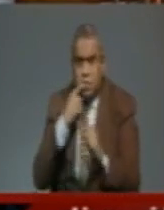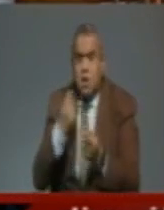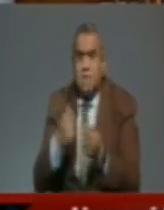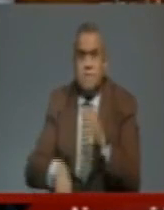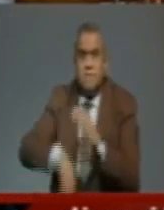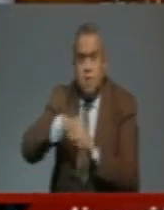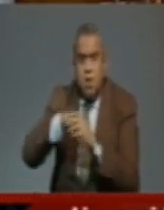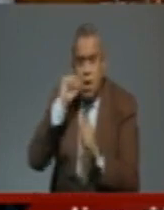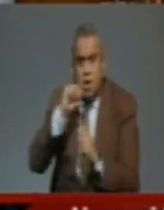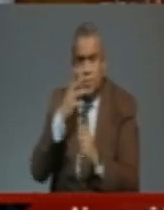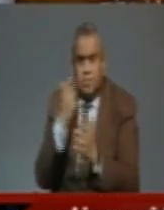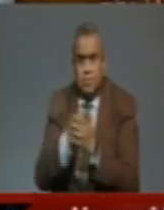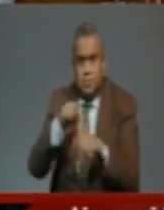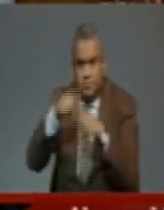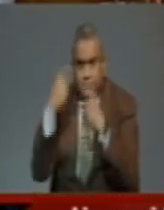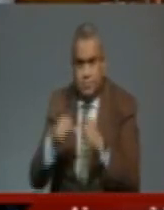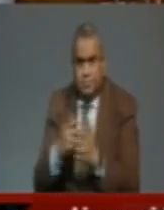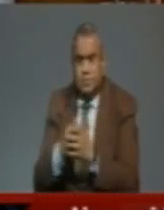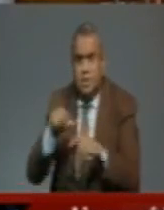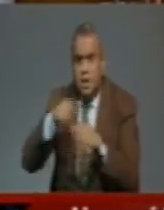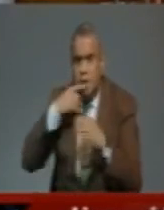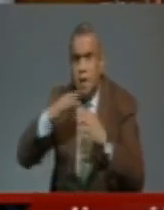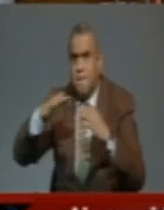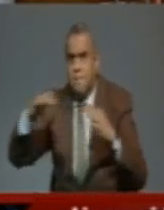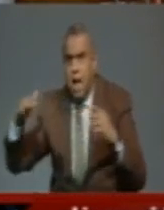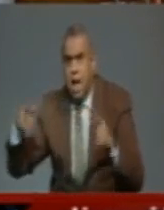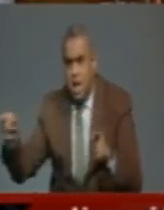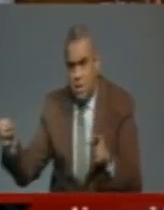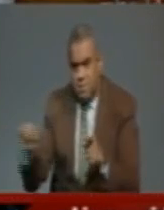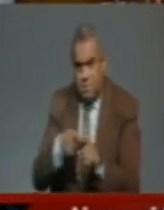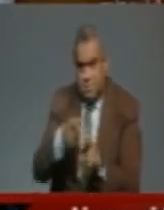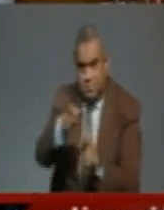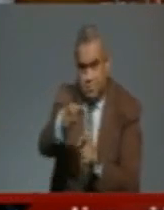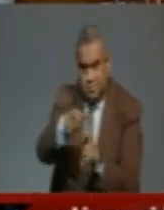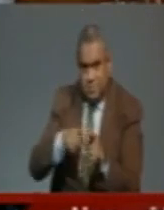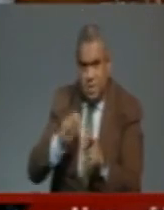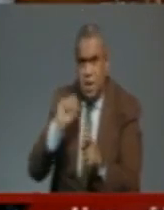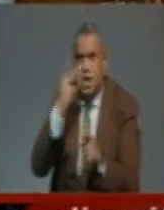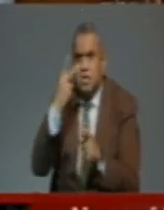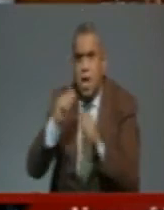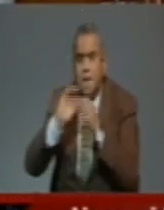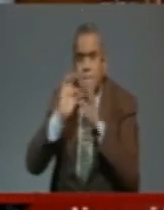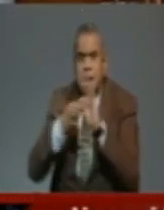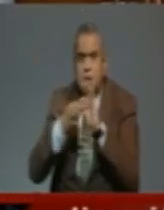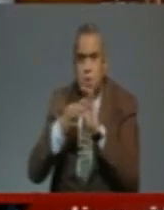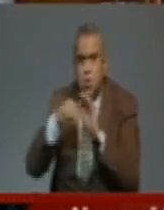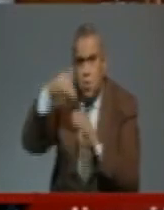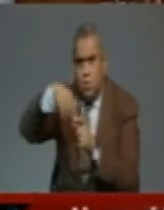رمال من عرض البحر وردمنا ال 12 مليون متر مكعب في المنطقه